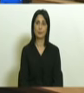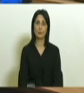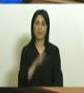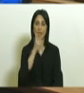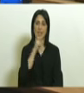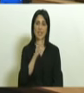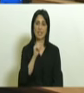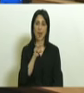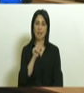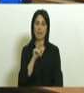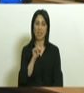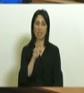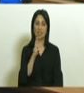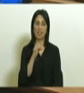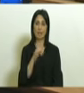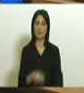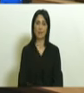ქალბატონი სალომე სამადაშვილი.